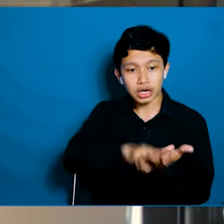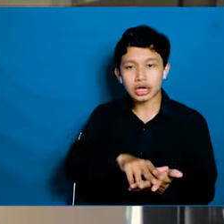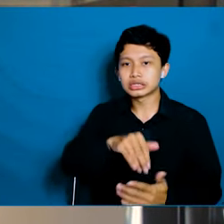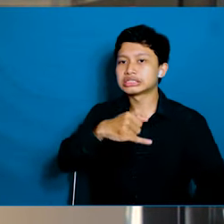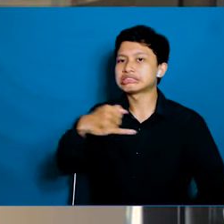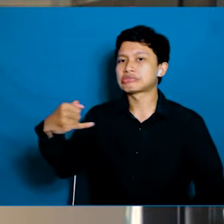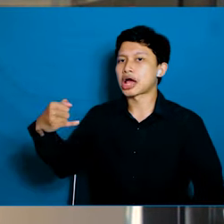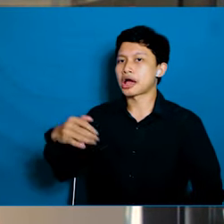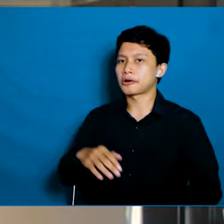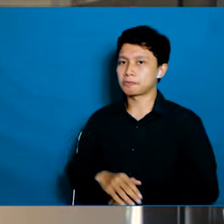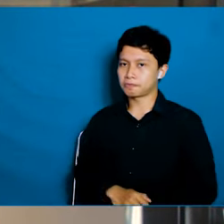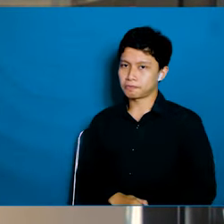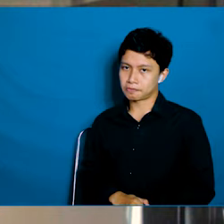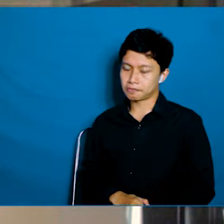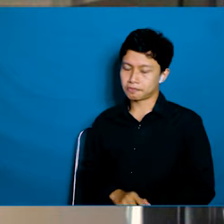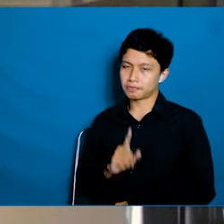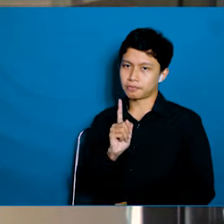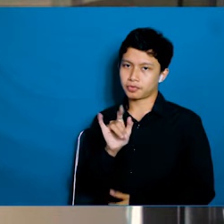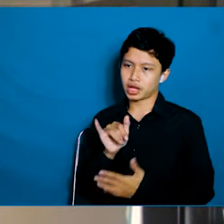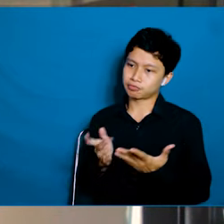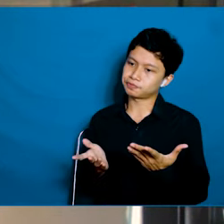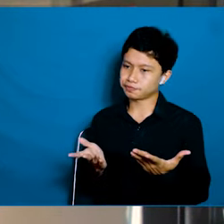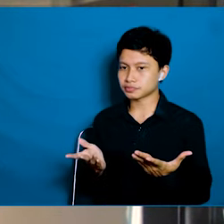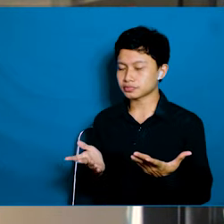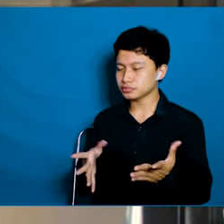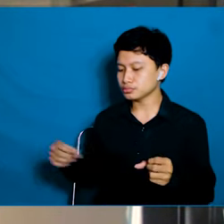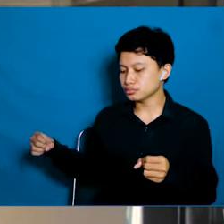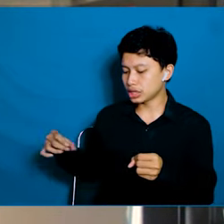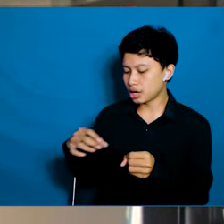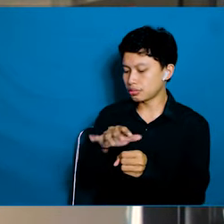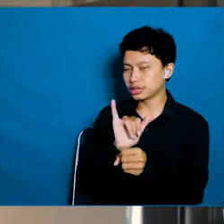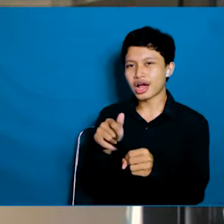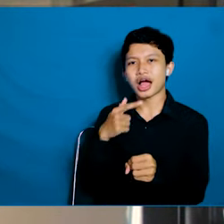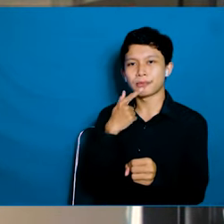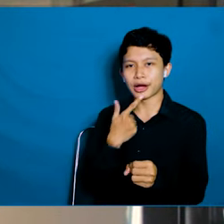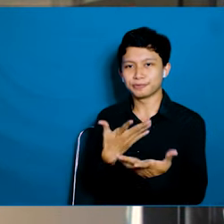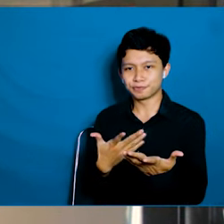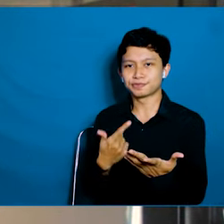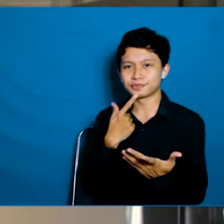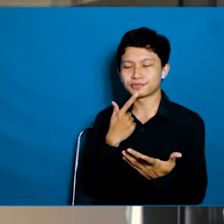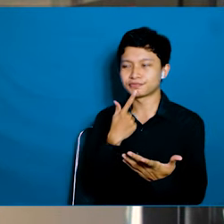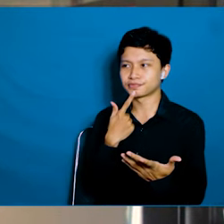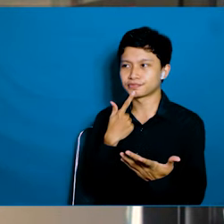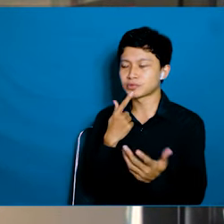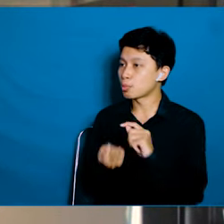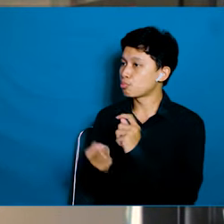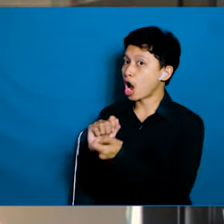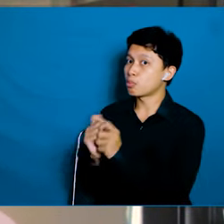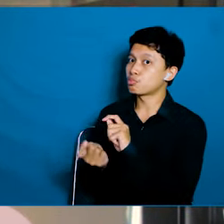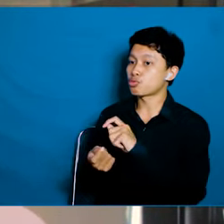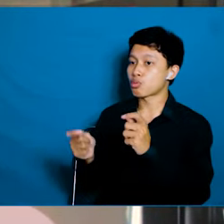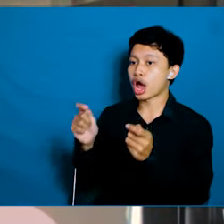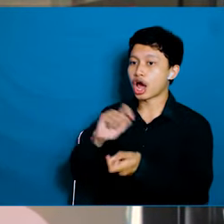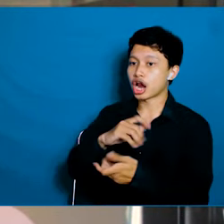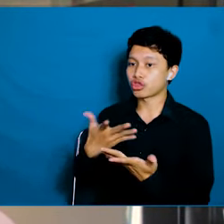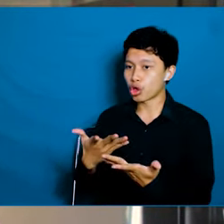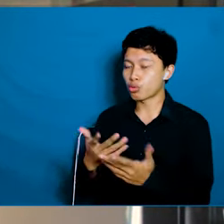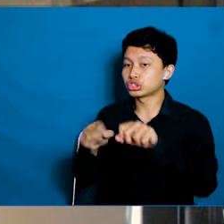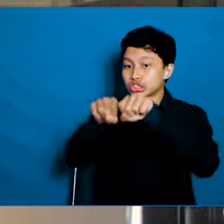kebijakan. Nah, ini akan berpengaruh pada perubahan